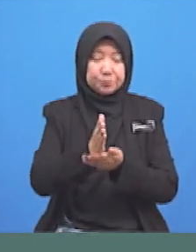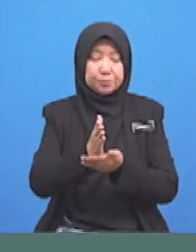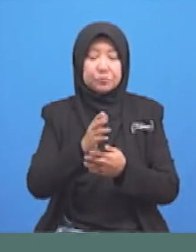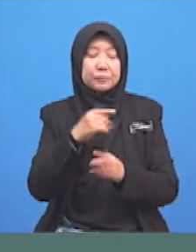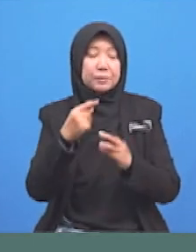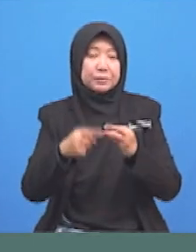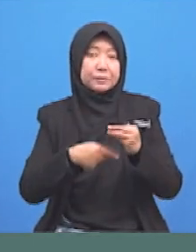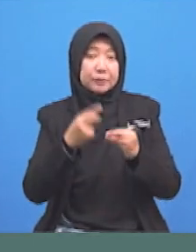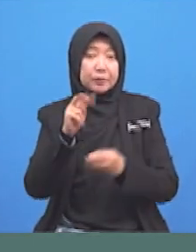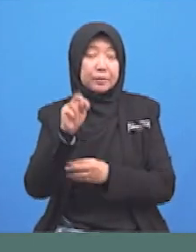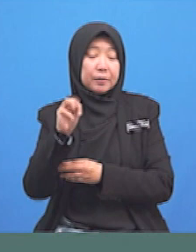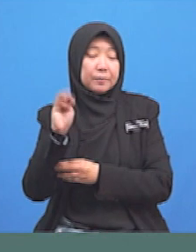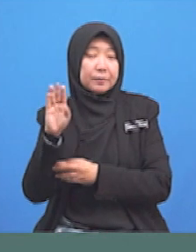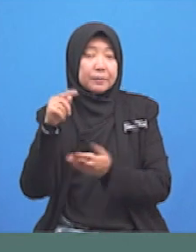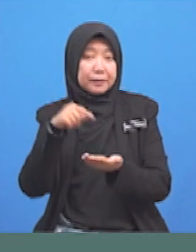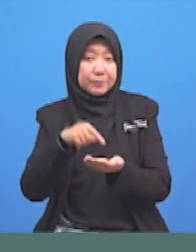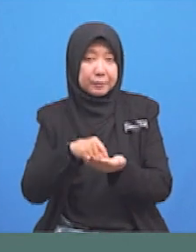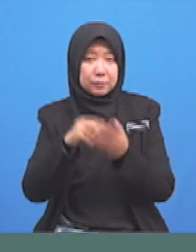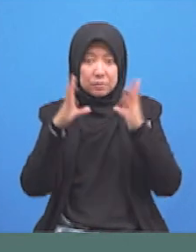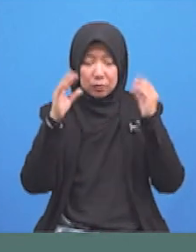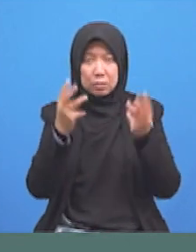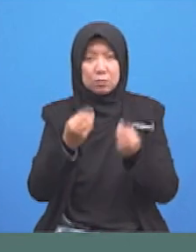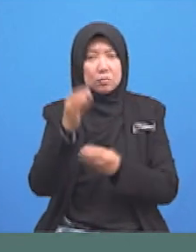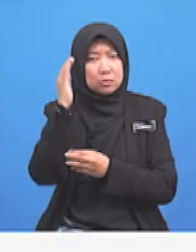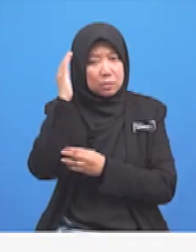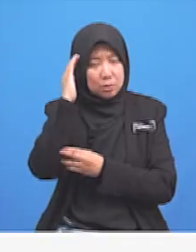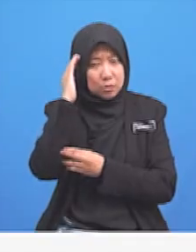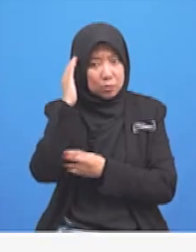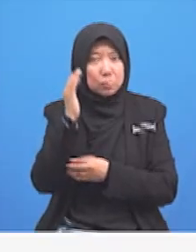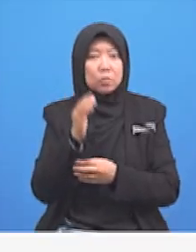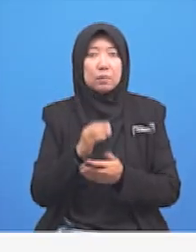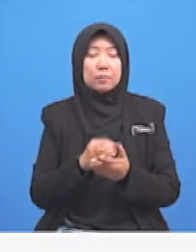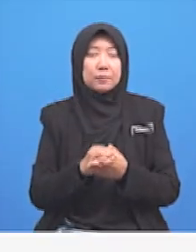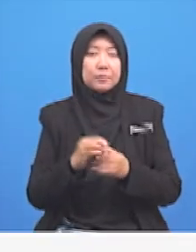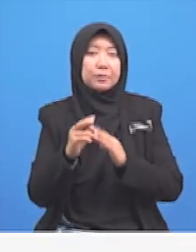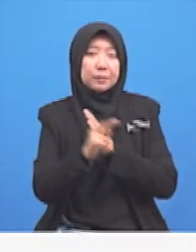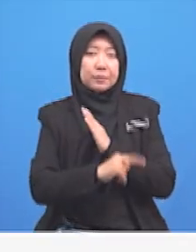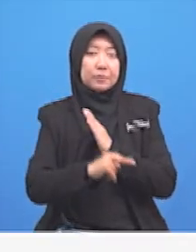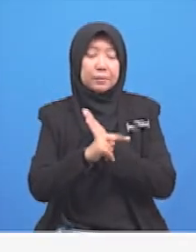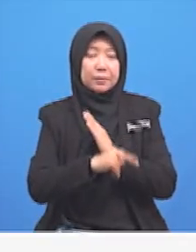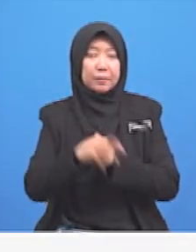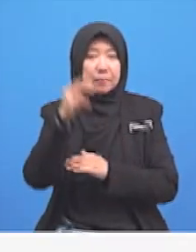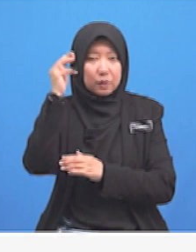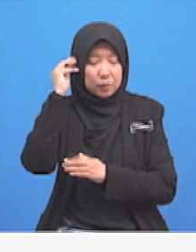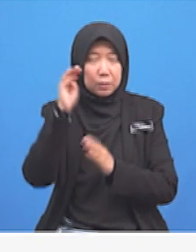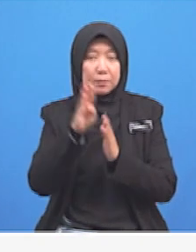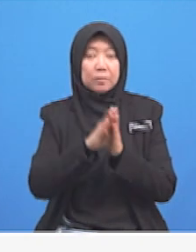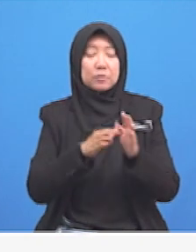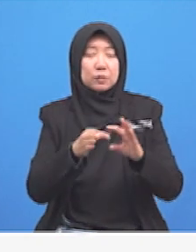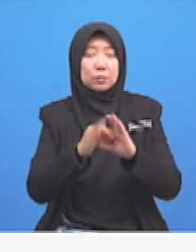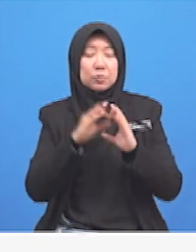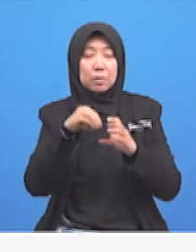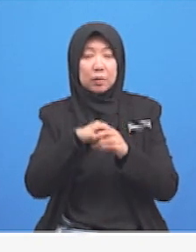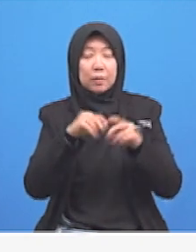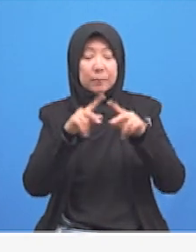Bersekutu ini, cikgu mahu kamu tahu kedudukan negeri-negeri Melayu Bersekutu dalam peta Semenanjung